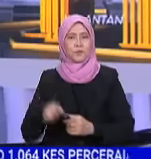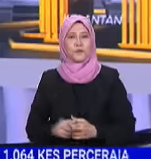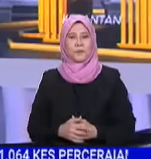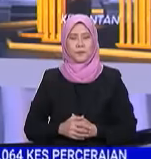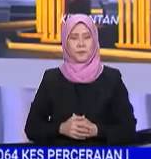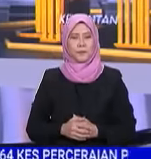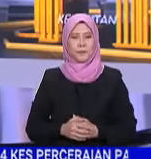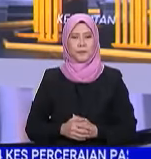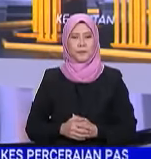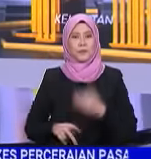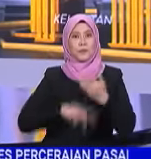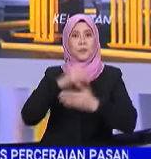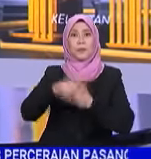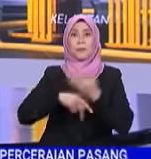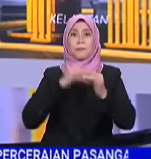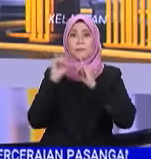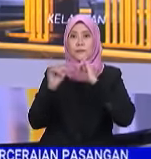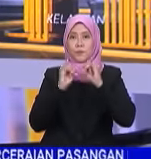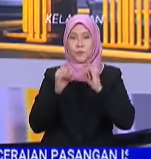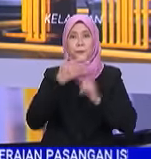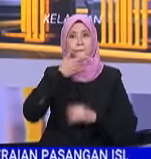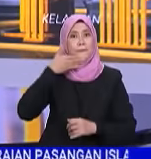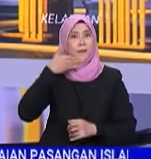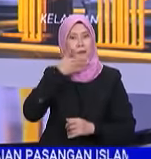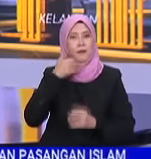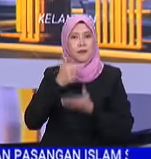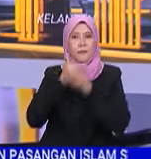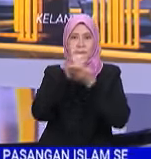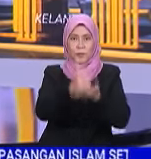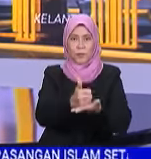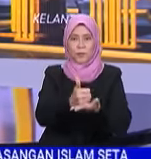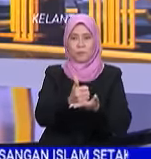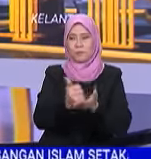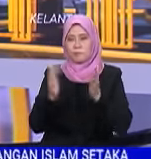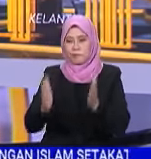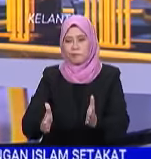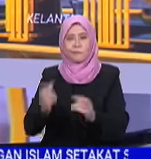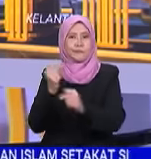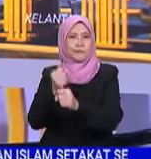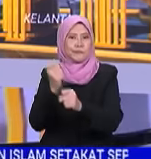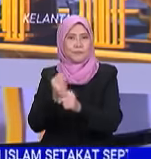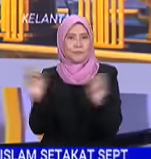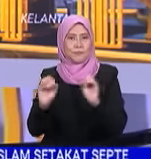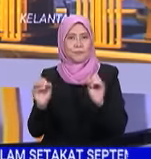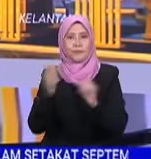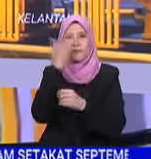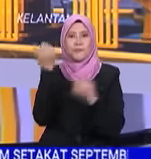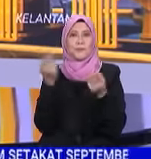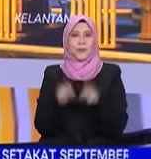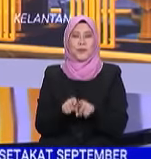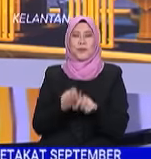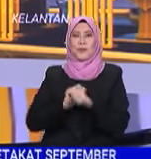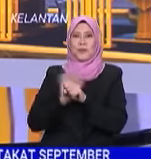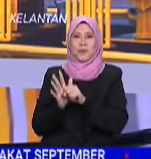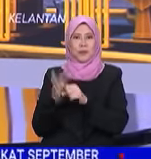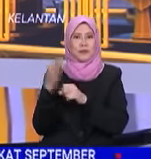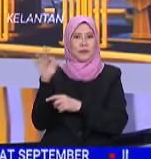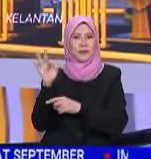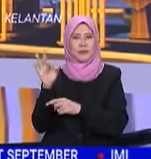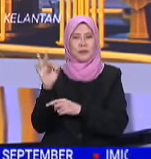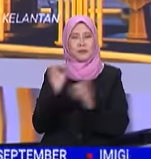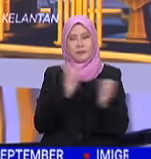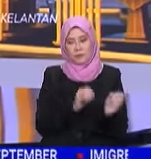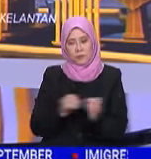r3.10 program tema KH beliau bagiembantuongan hilangekerjaan akibat pandemik covid-19 dianjurkan